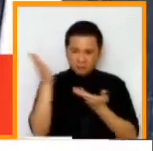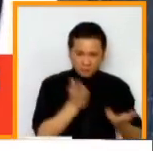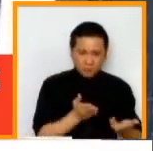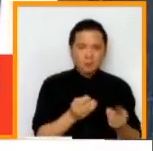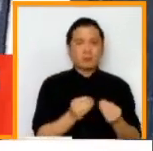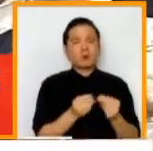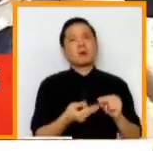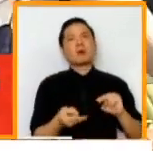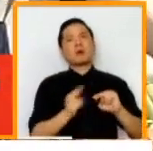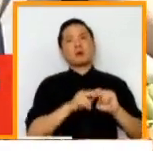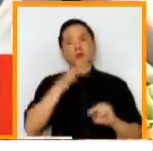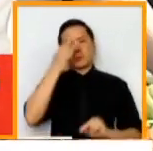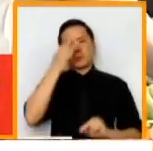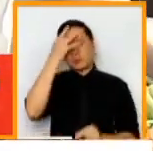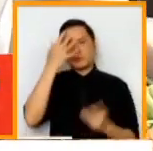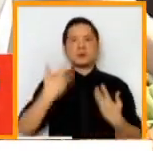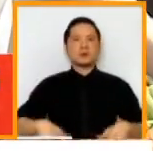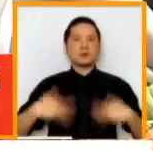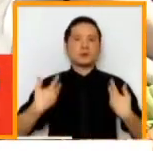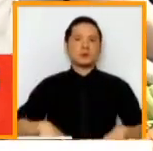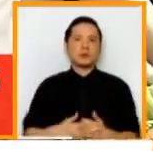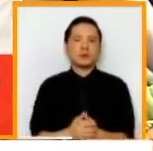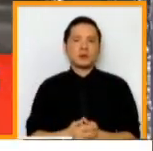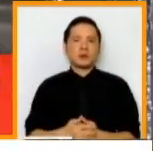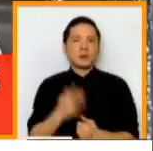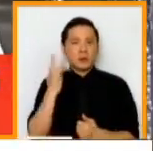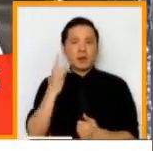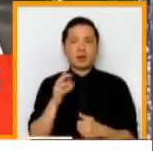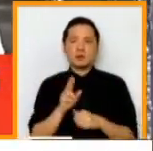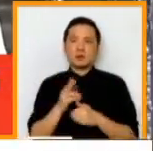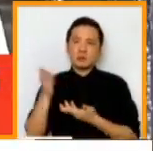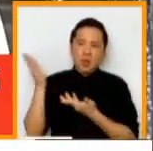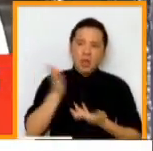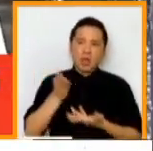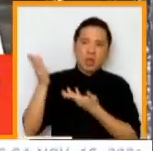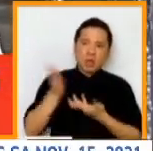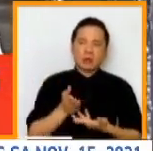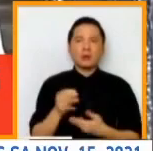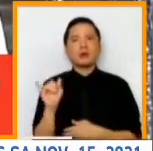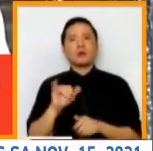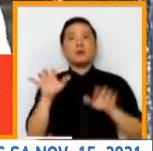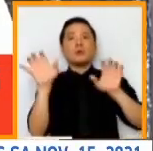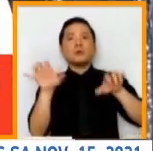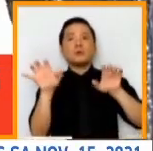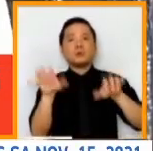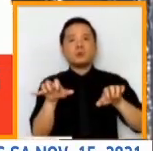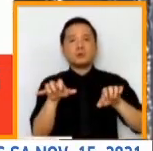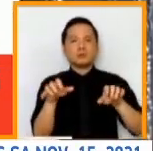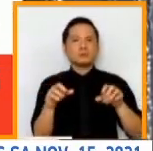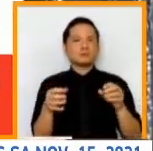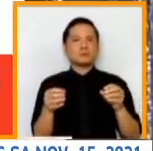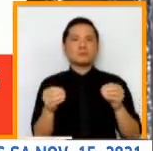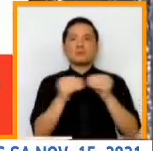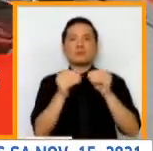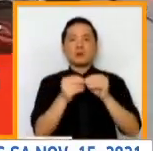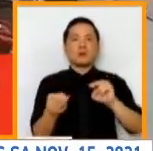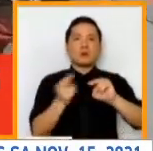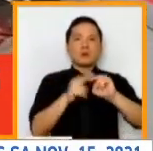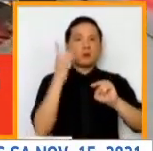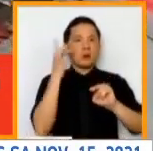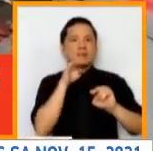na, naibiyahe na. Pag kasi pagtag-ulan, mas lalang tumataas yung gulay dahil hirap dalin dito yon.